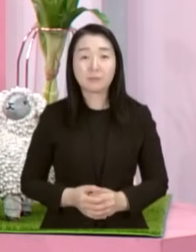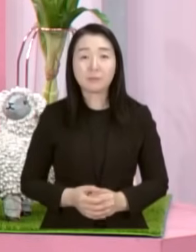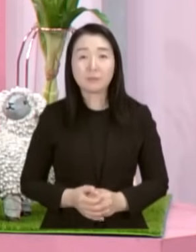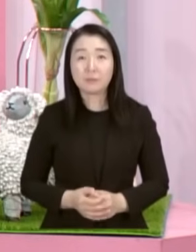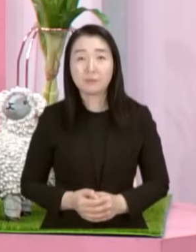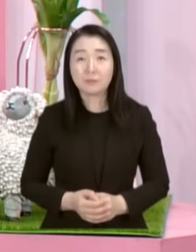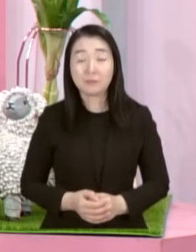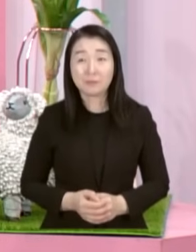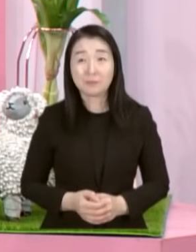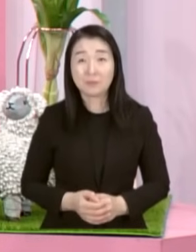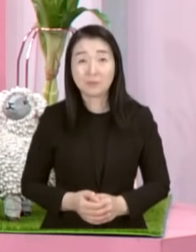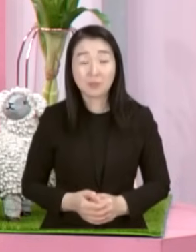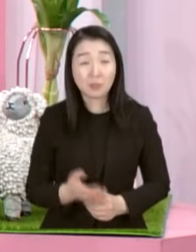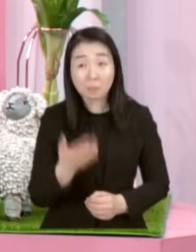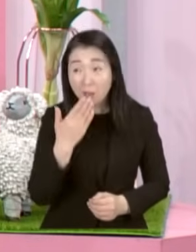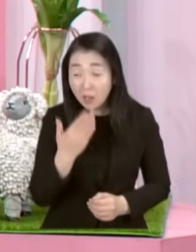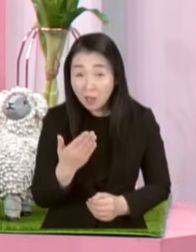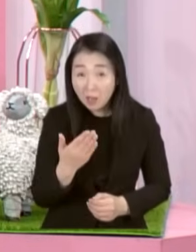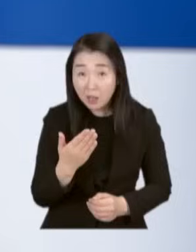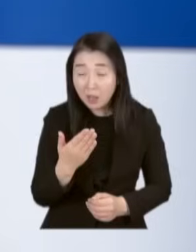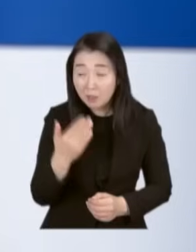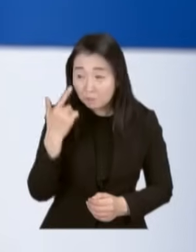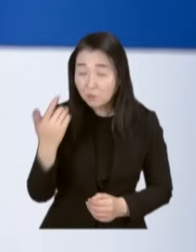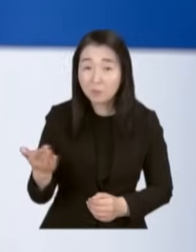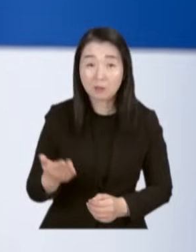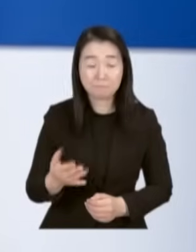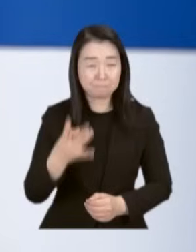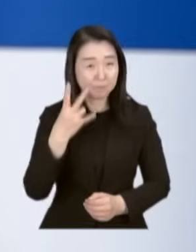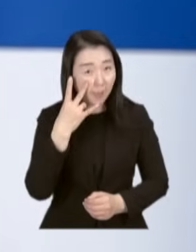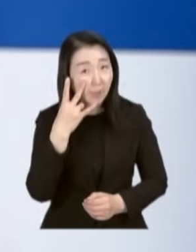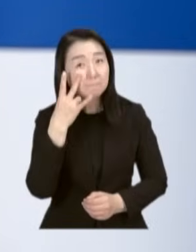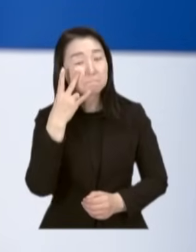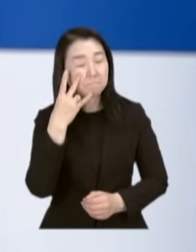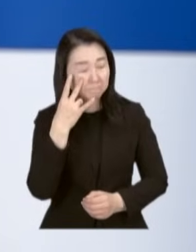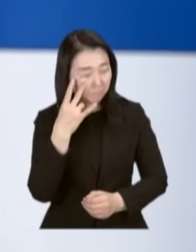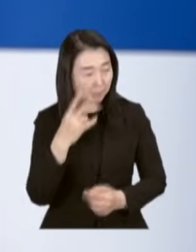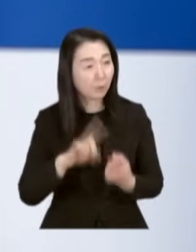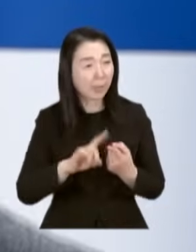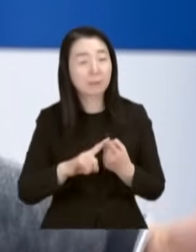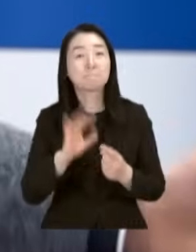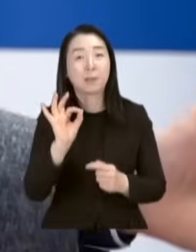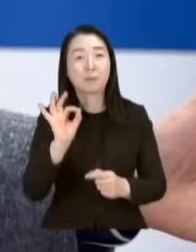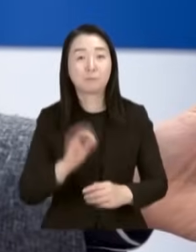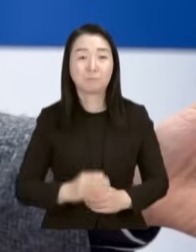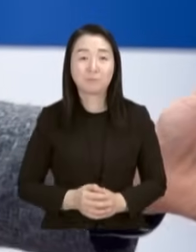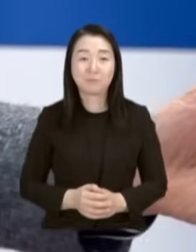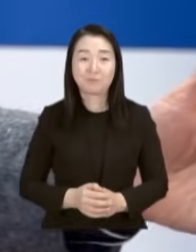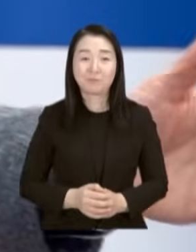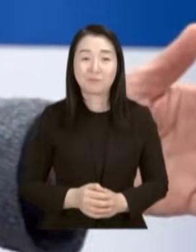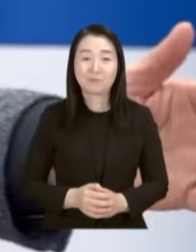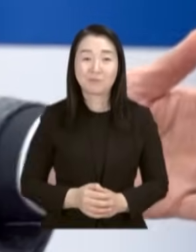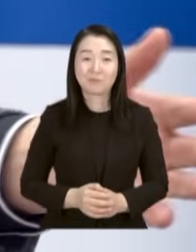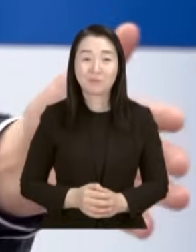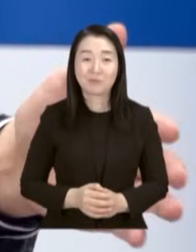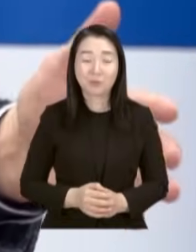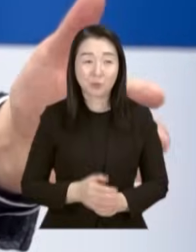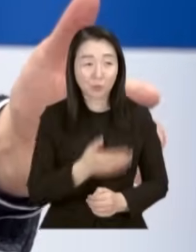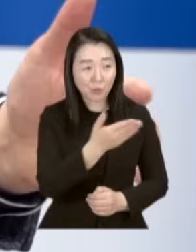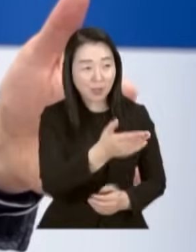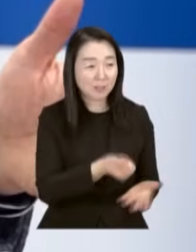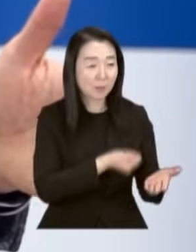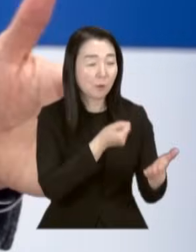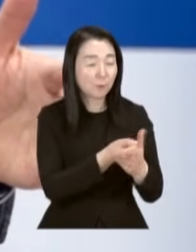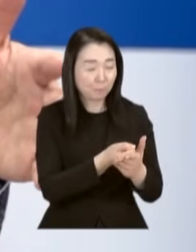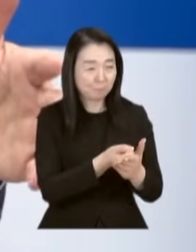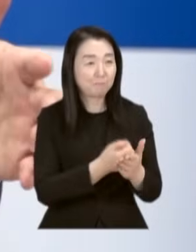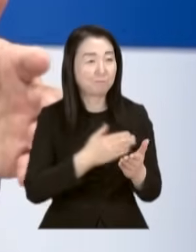그래서 당신 그럴 수 있냐는 거예요. 예, 그렇게 하겠습니다. 네. 여보! 하고 당신